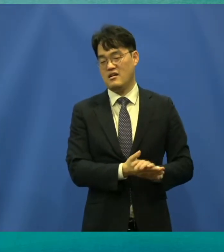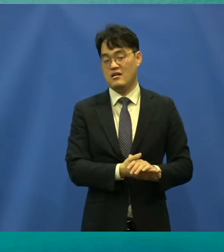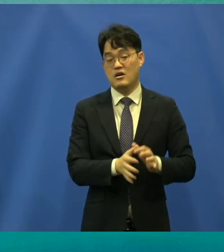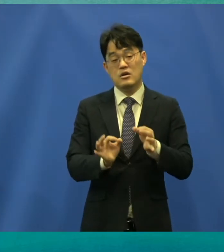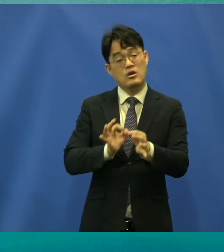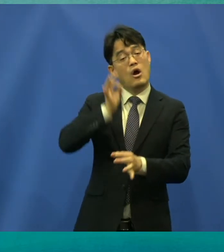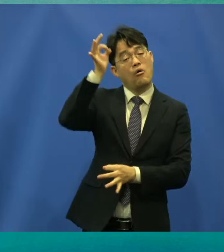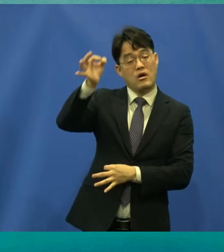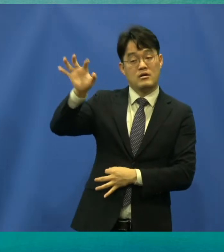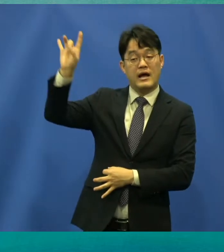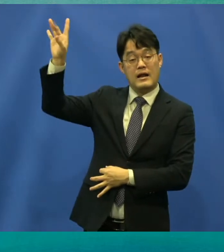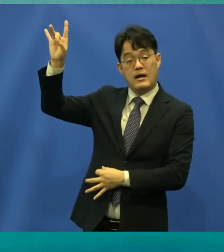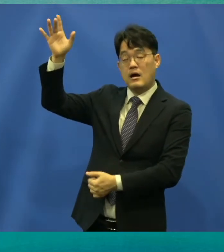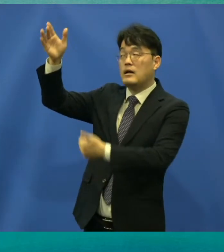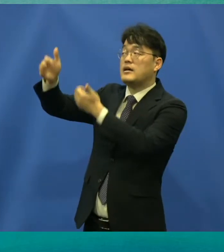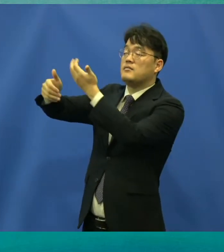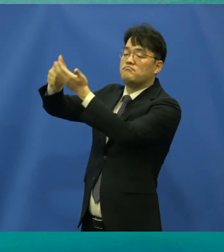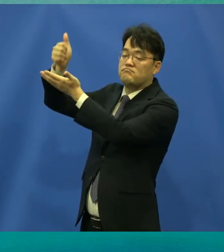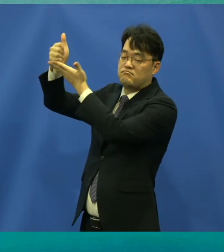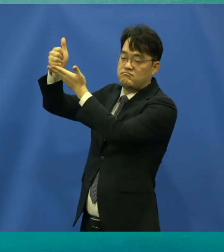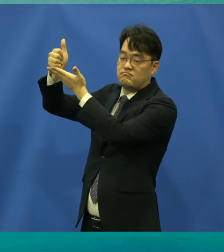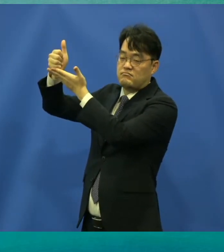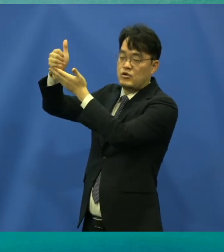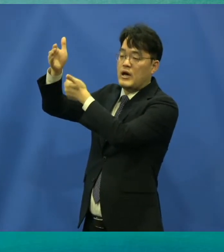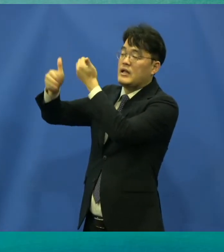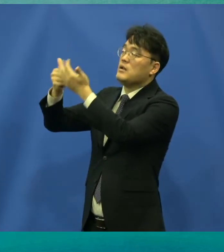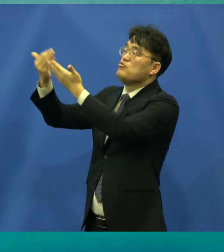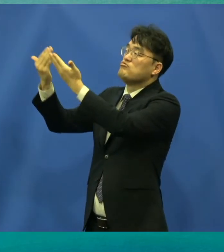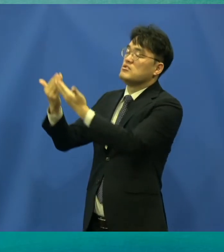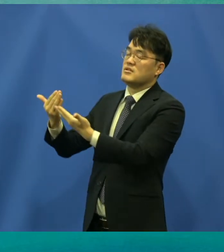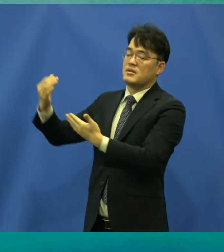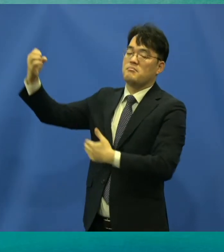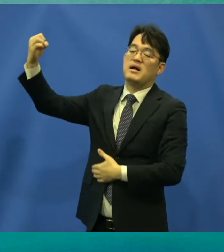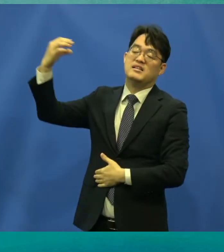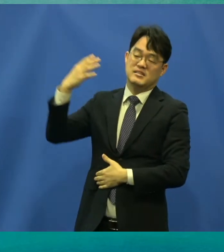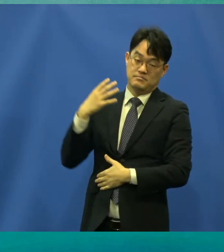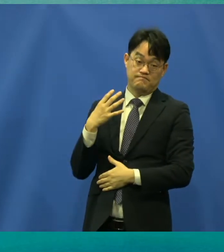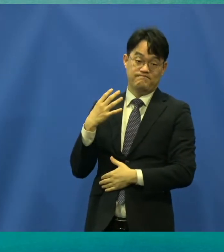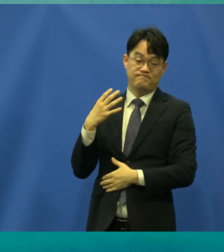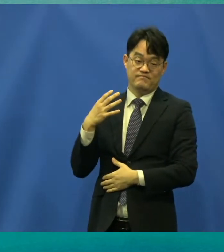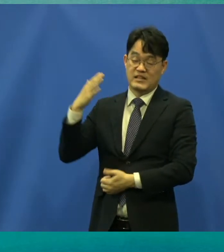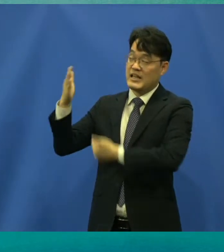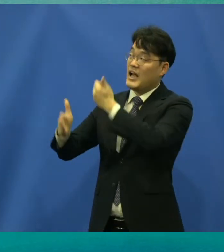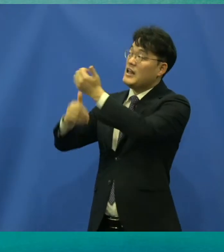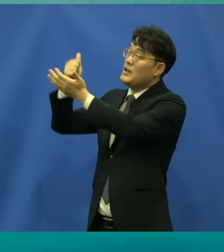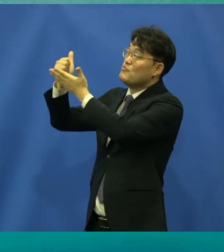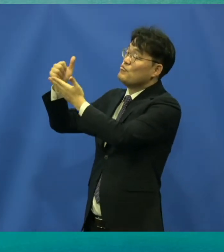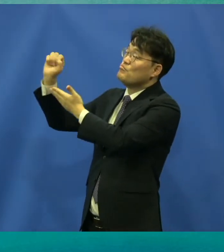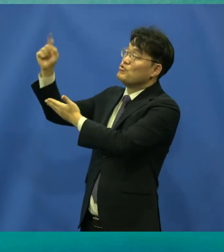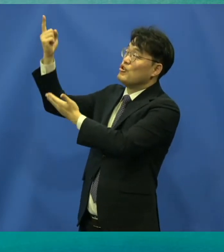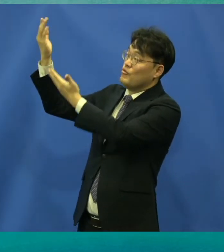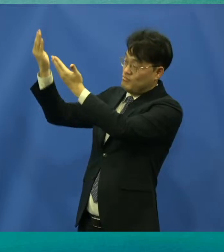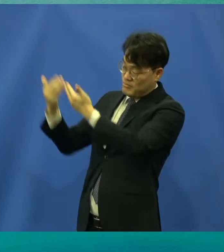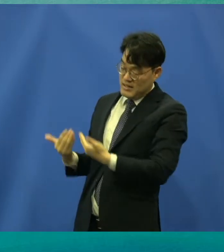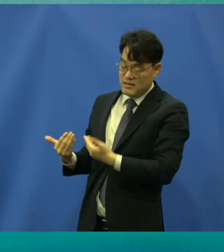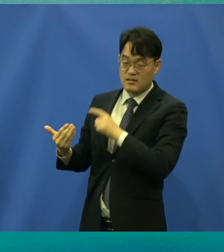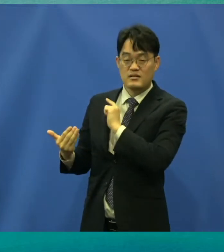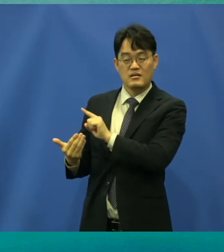말씀, 그리고 그분으로 인하여 주어진 것만 영원한